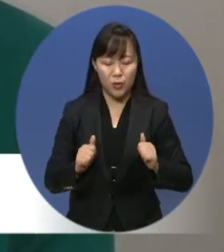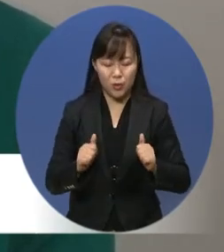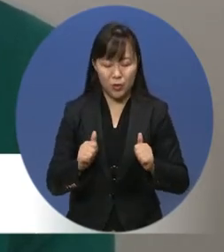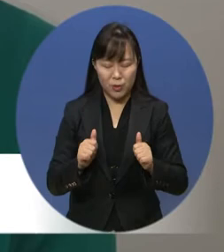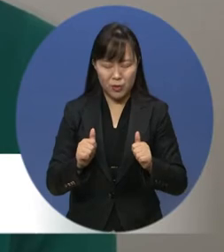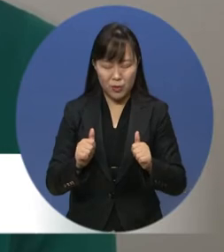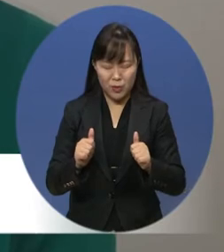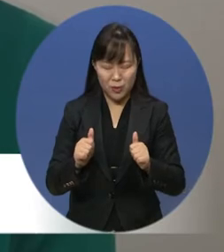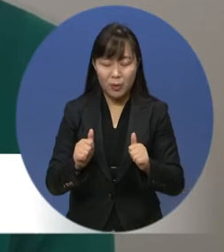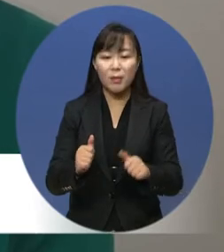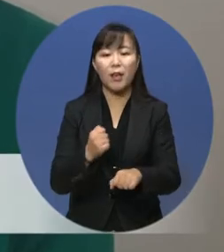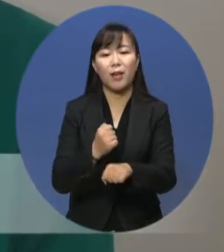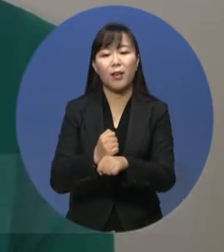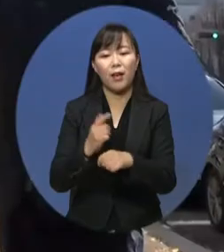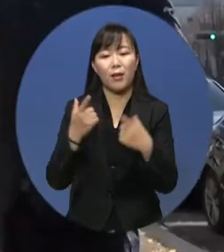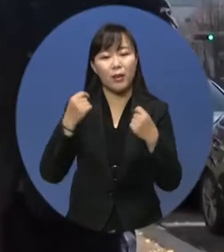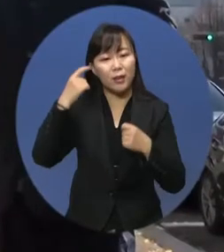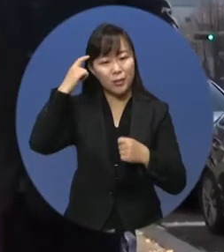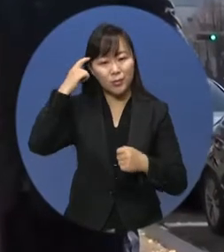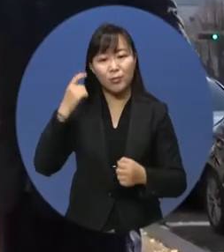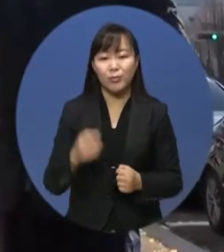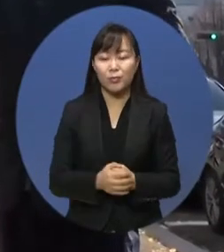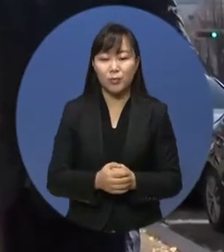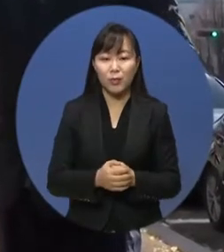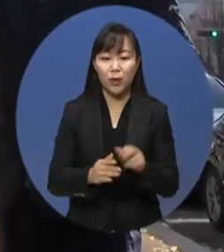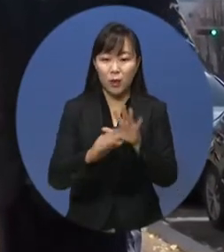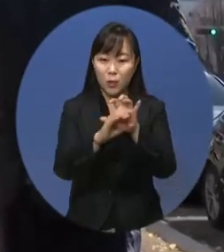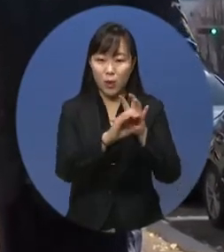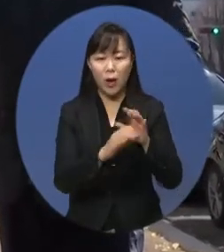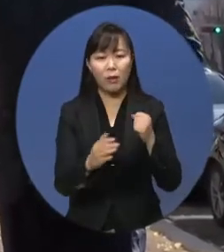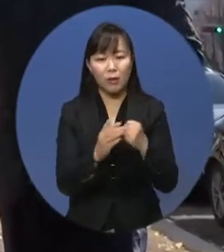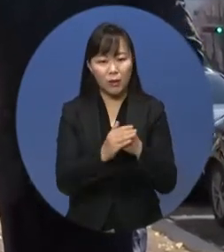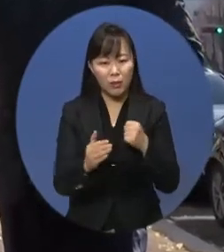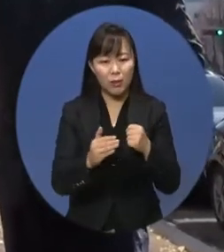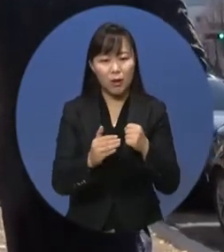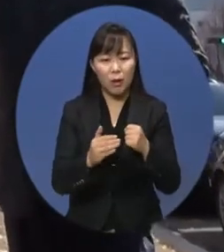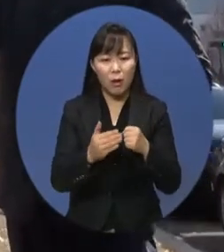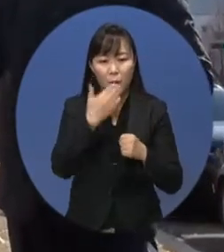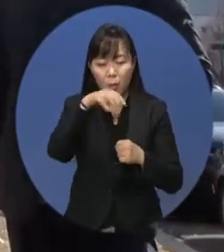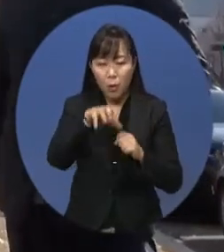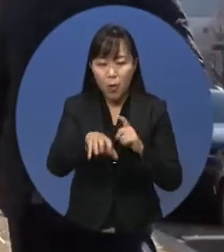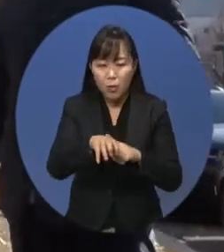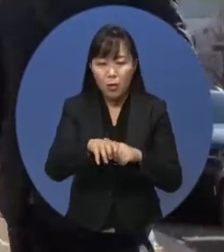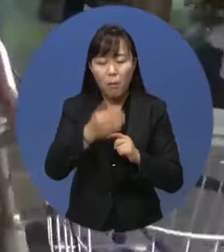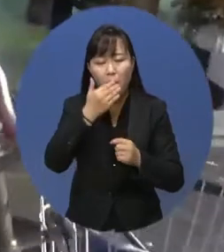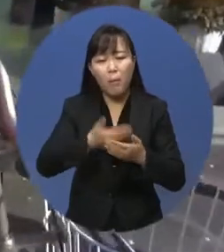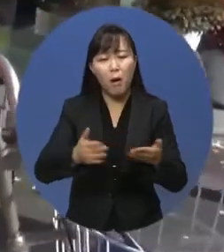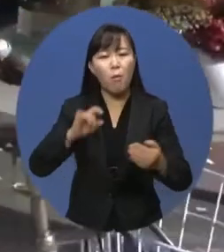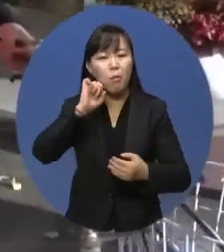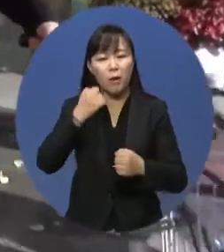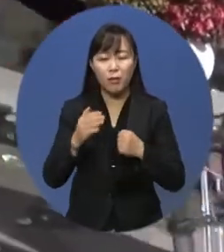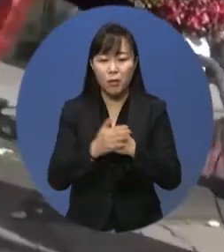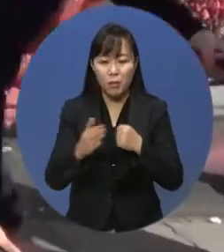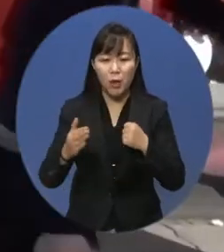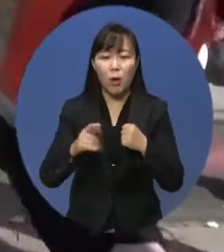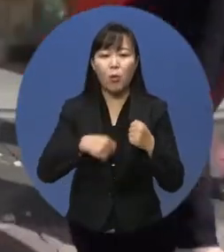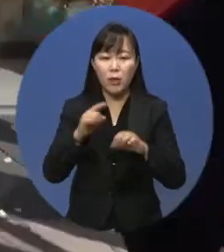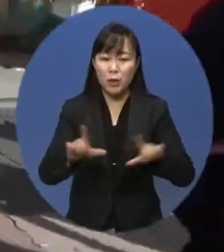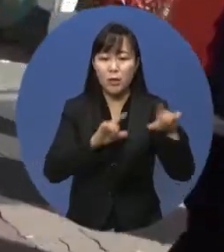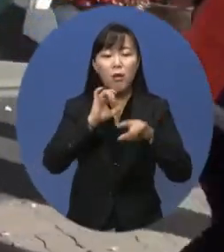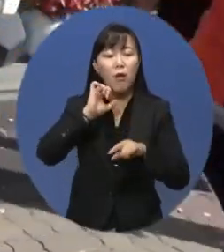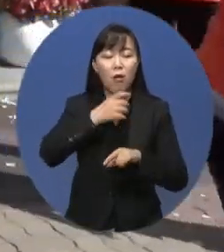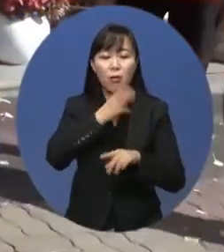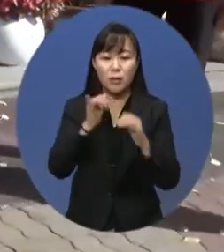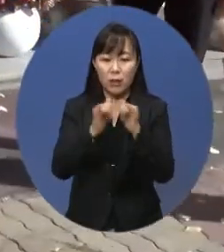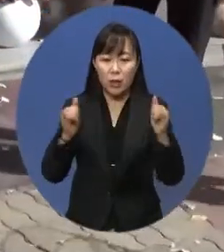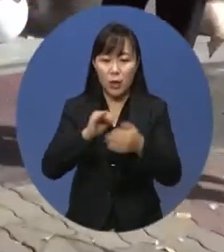열심히 해야 되겠다. 코로나19 확산으로 식당에서 식사를 제공하지 못해 독거 노인들에게 도시락